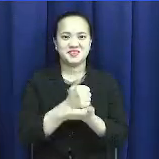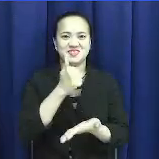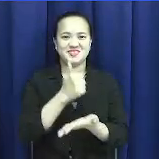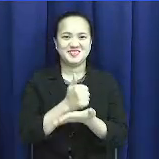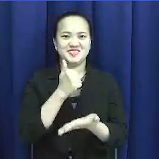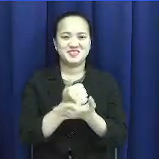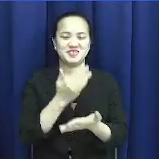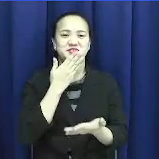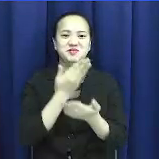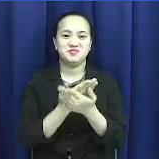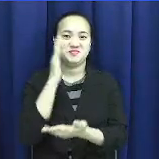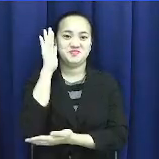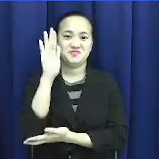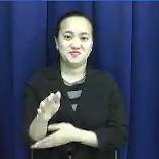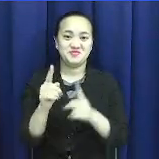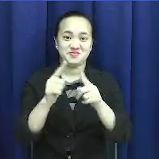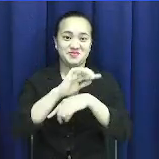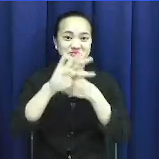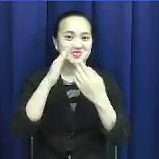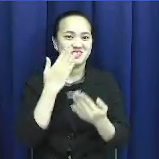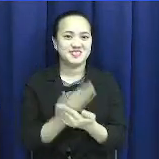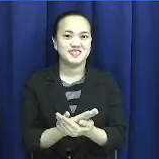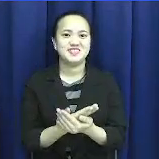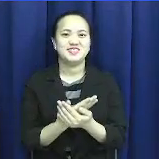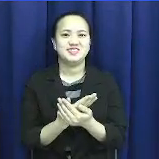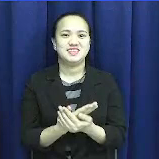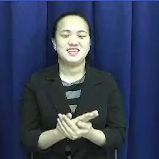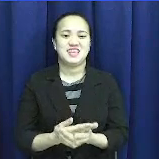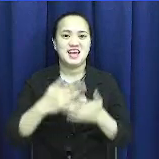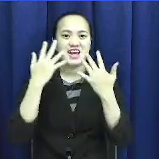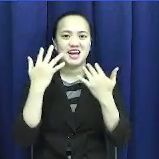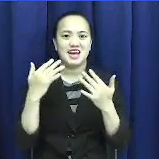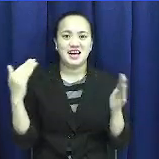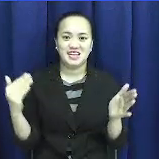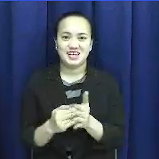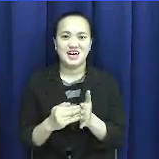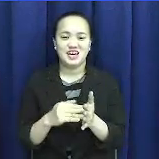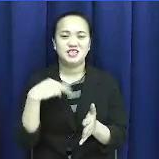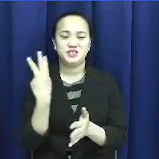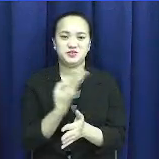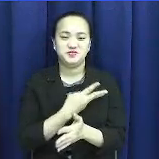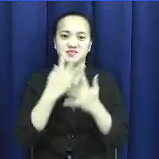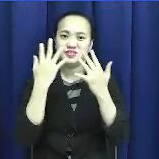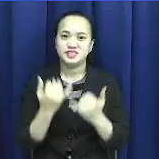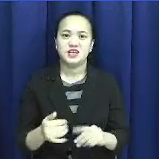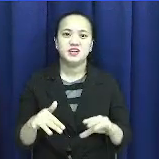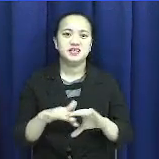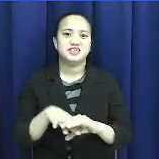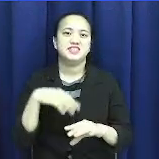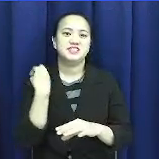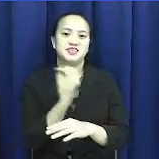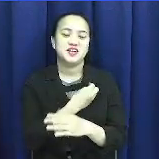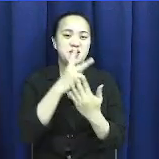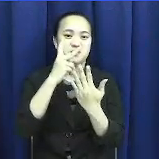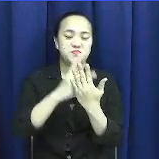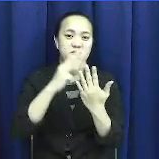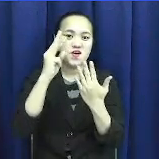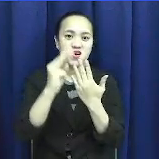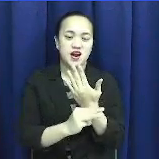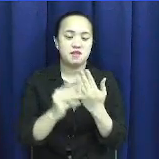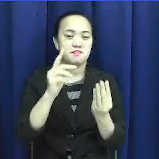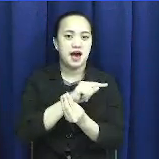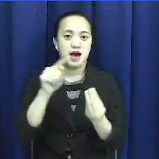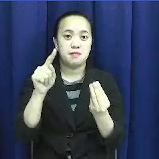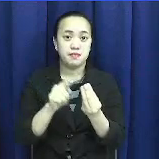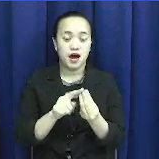Amen, amen. Magandang hapon po sa inyo po lahat. Muli po, nagbabalik po ang atin pong program. At ngayon